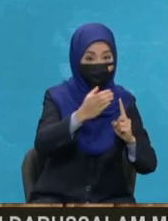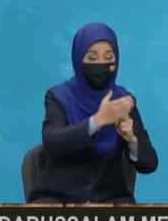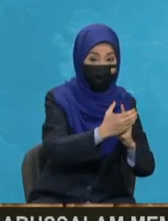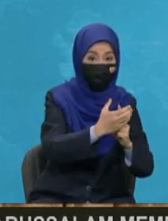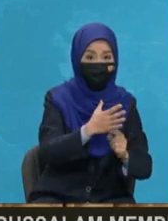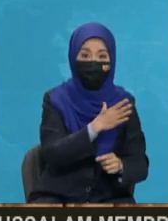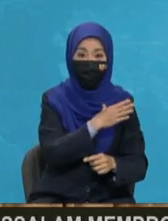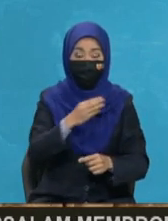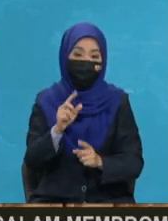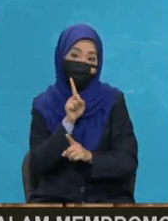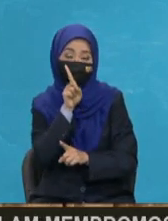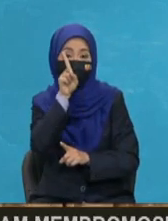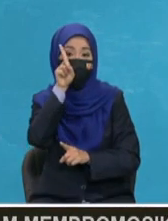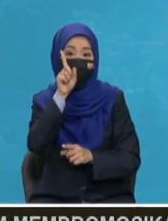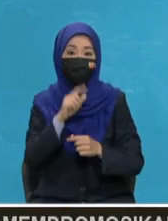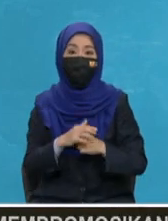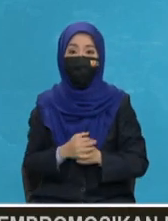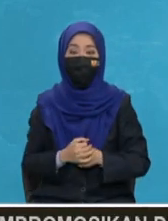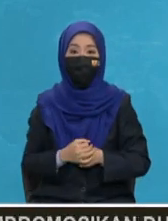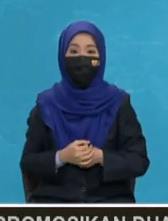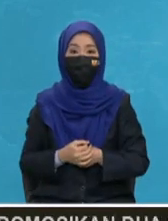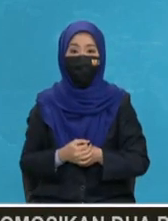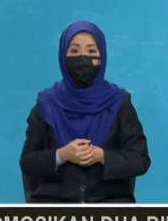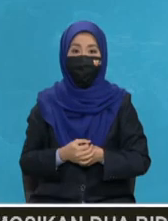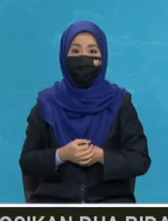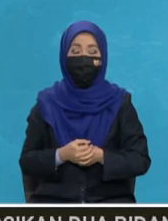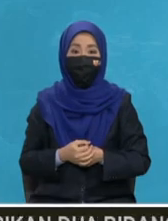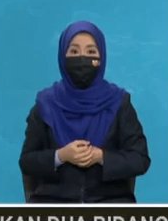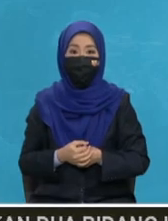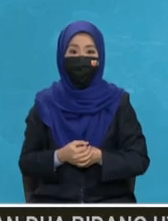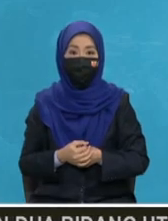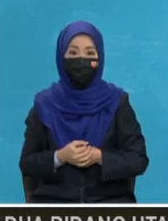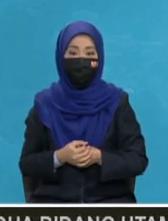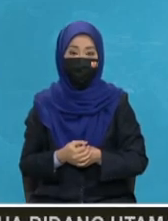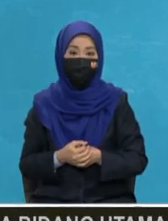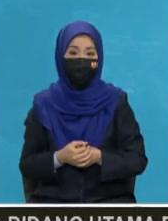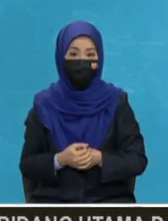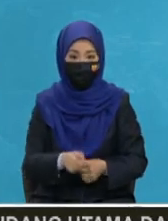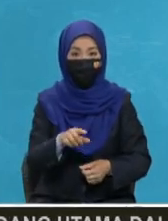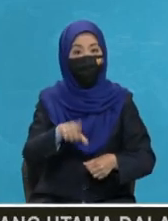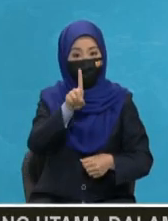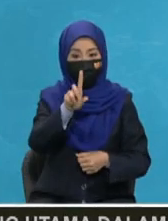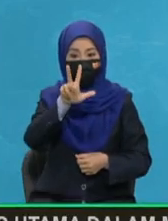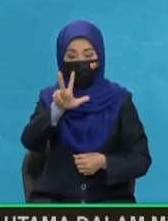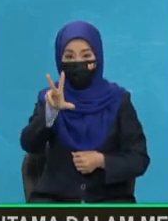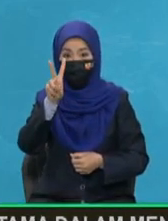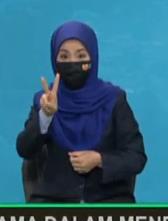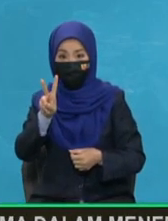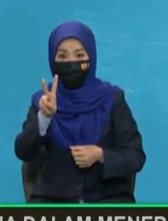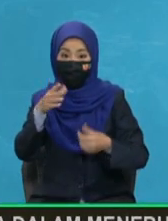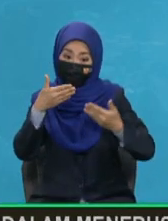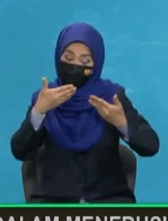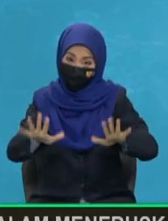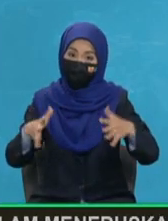mendetail dan ujian artificial sascorp Di Dalam pada itu 132s telah